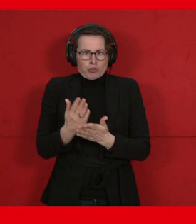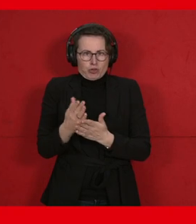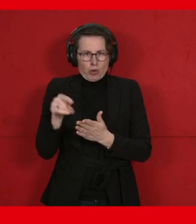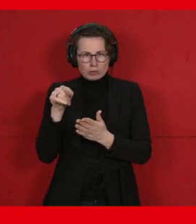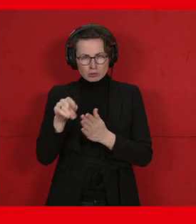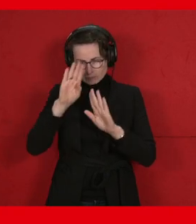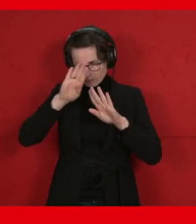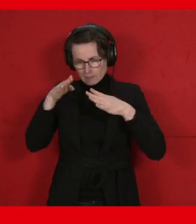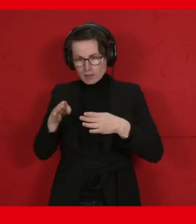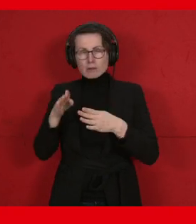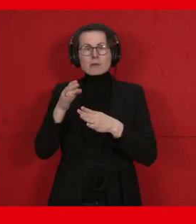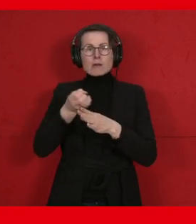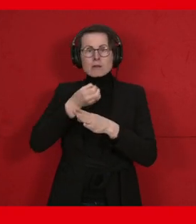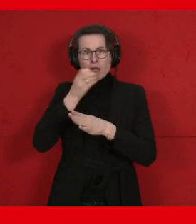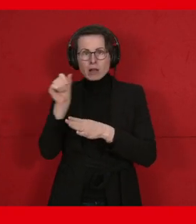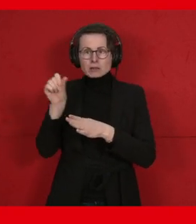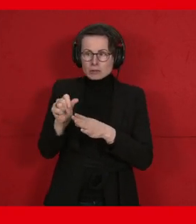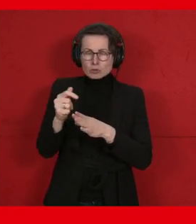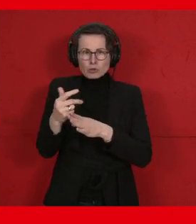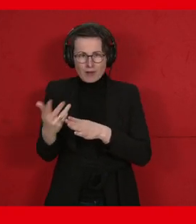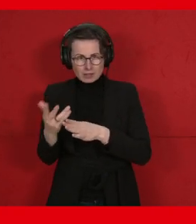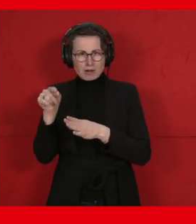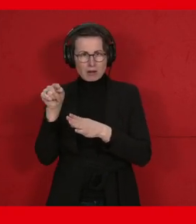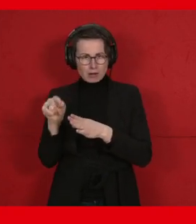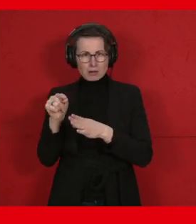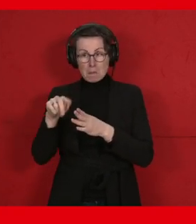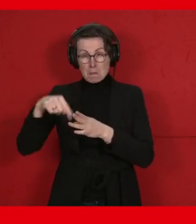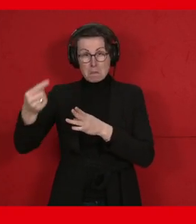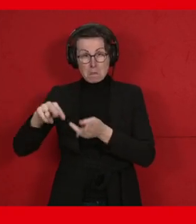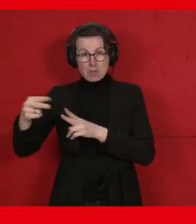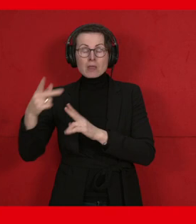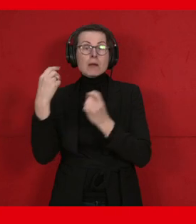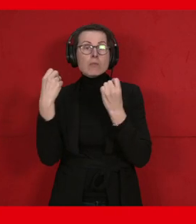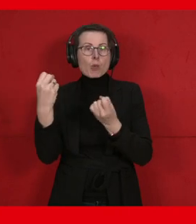fossilen Wasserstoff braucht und verwendet. Es gibt Bedarfe in der Mobilität.